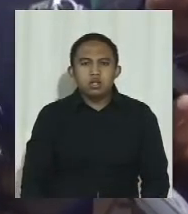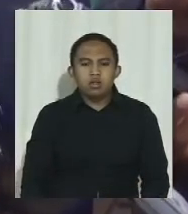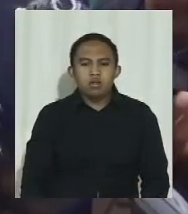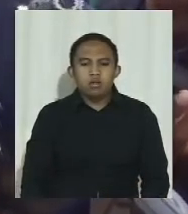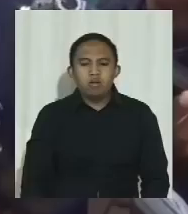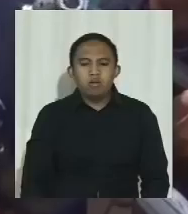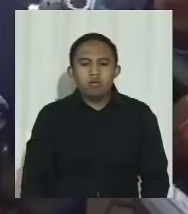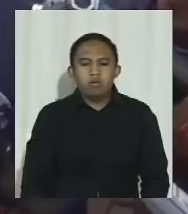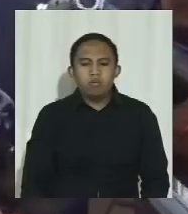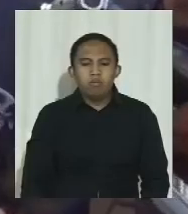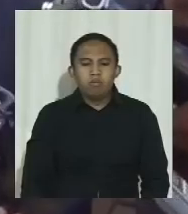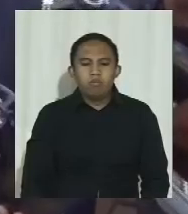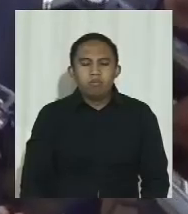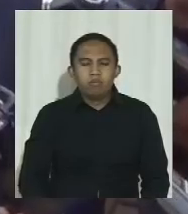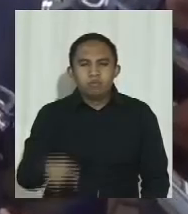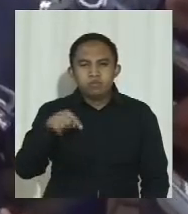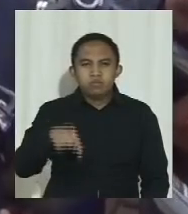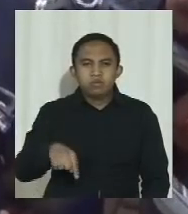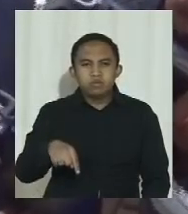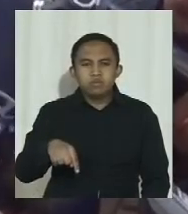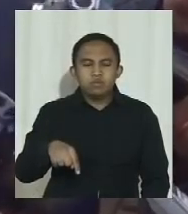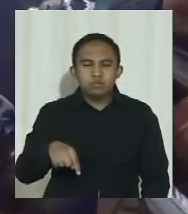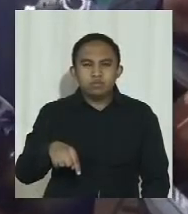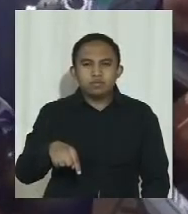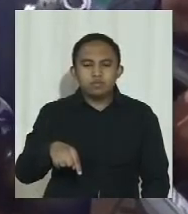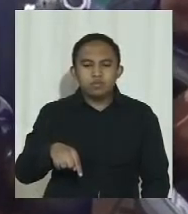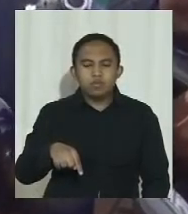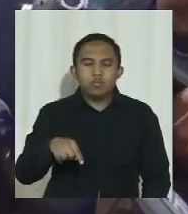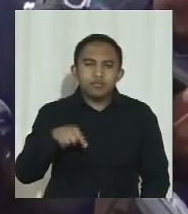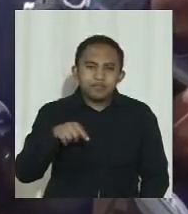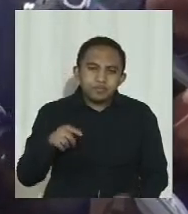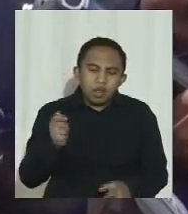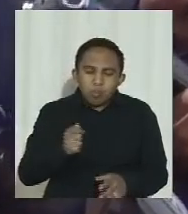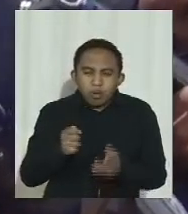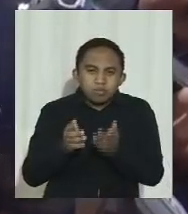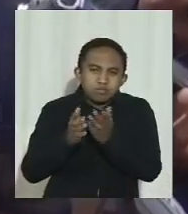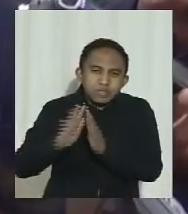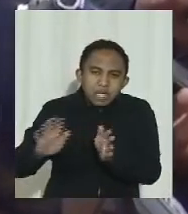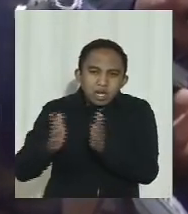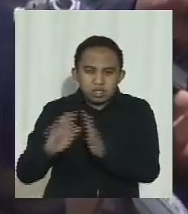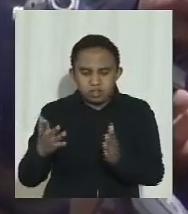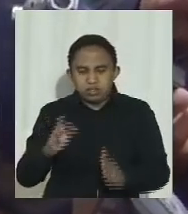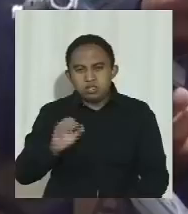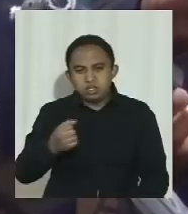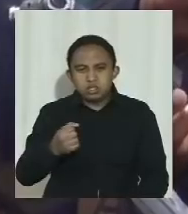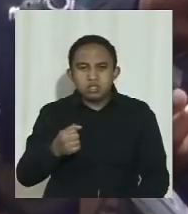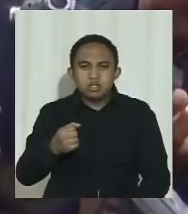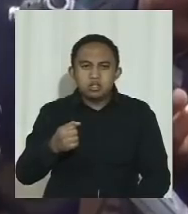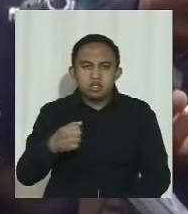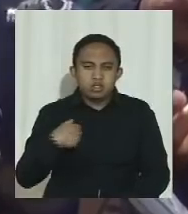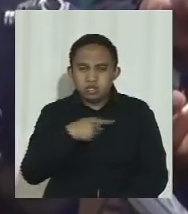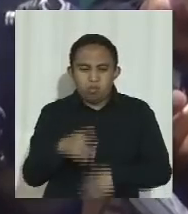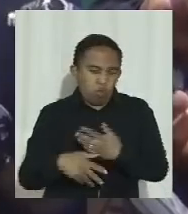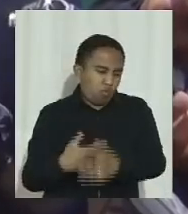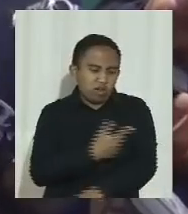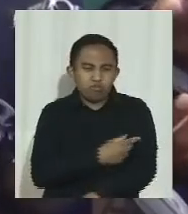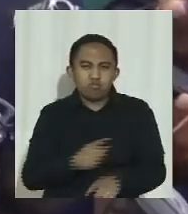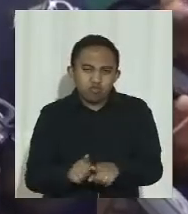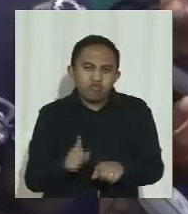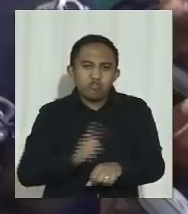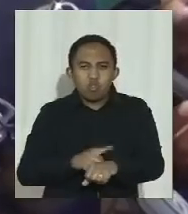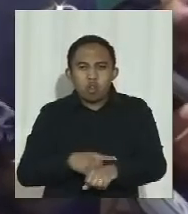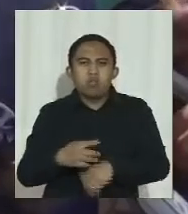ilay fitsinjarana araka ny tokony ho izy, satria ny fotoana koa mandeha ao anatin'ilay fanaovantsika vaksiny